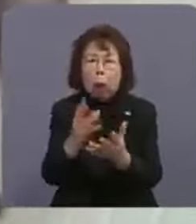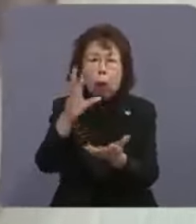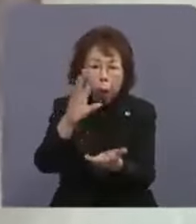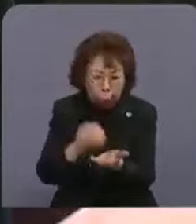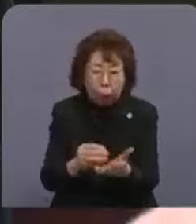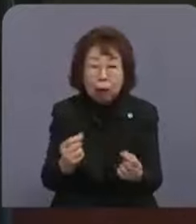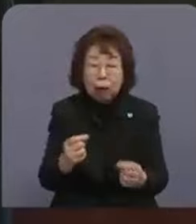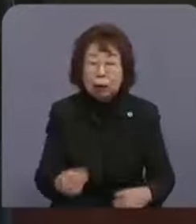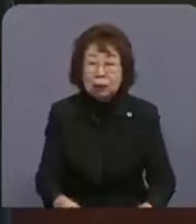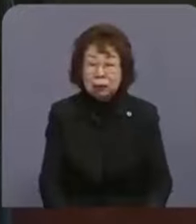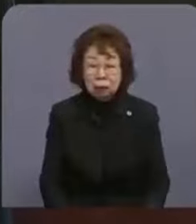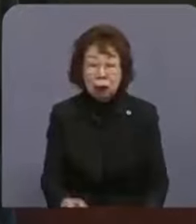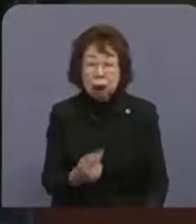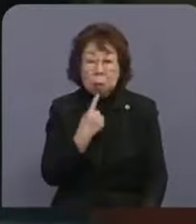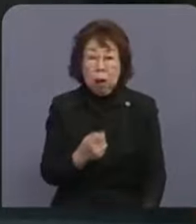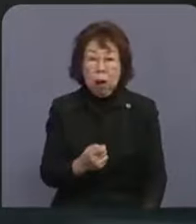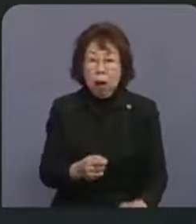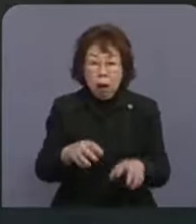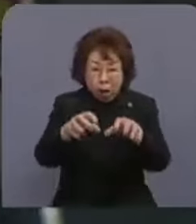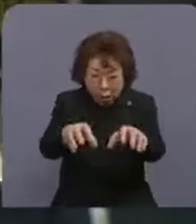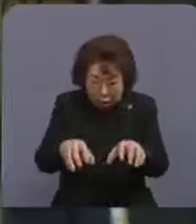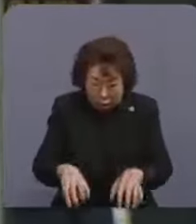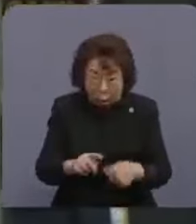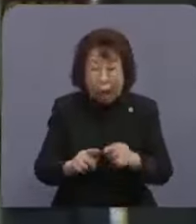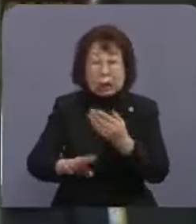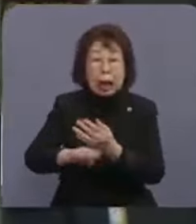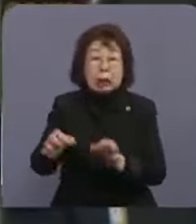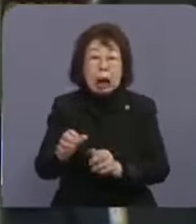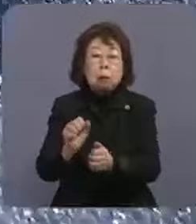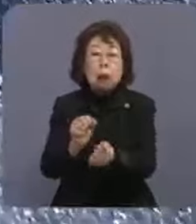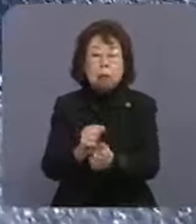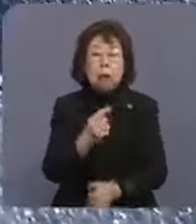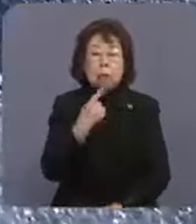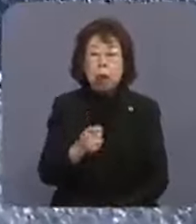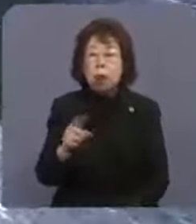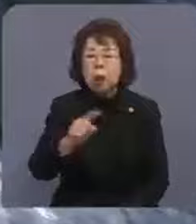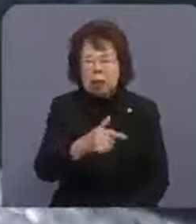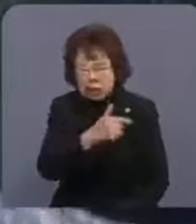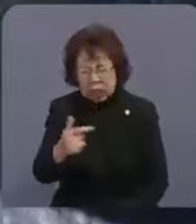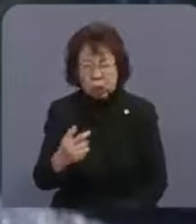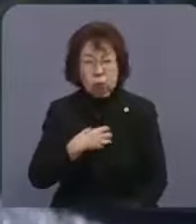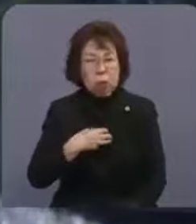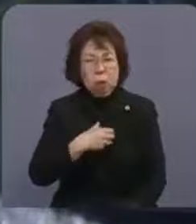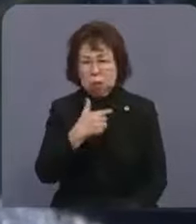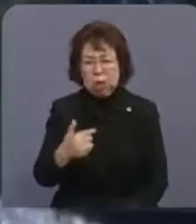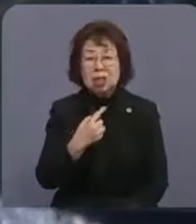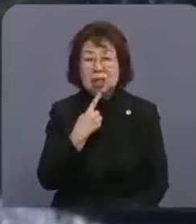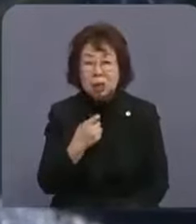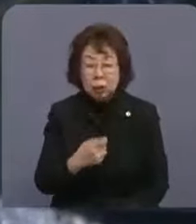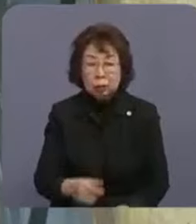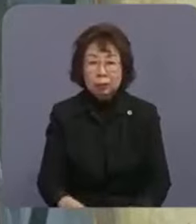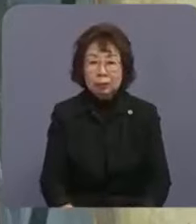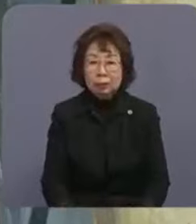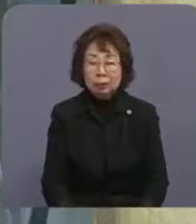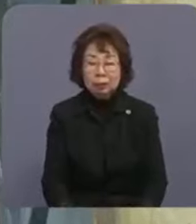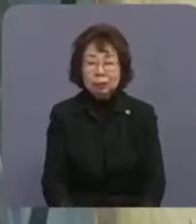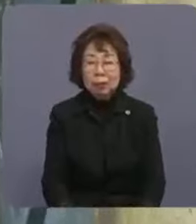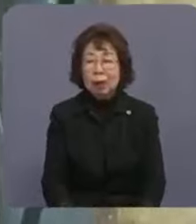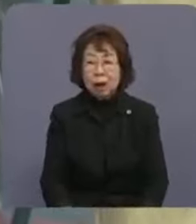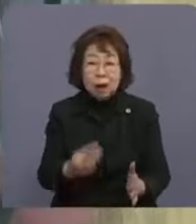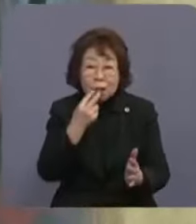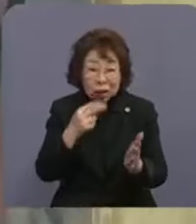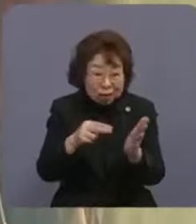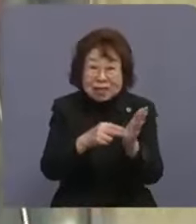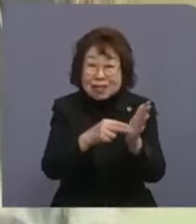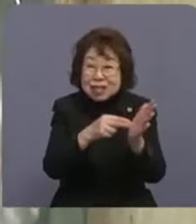녹아버렸습니다. 하마터면 다닥다닥 붙은 다른 가게로 불이 번져 대형 화재로 이어질 뻔했습니다. 콘센트에